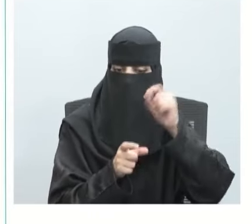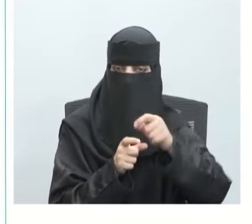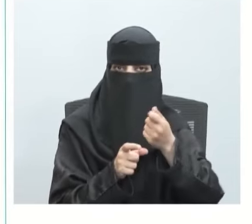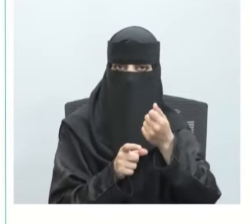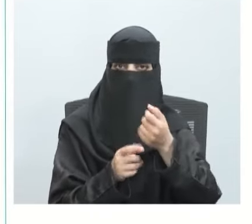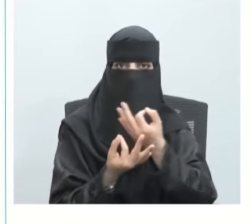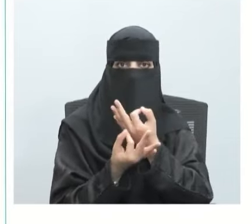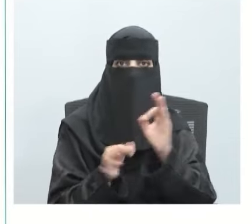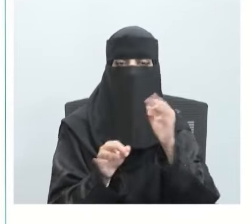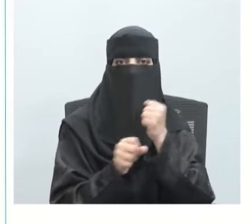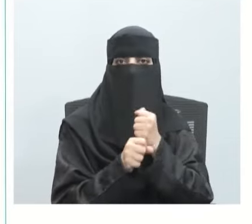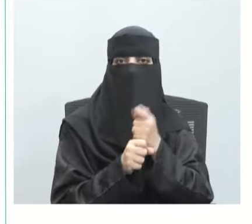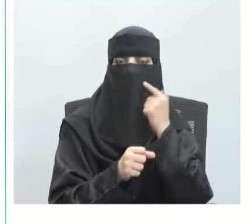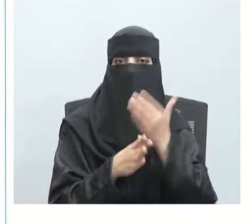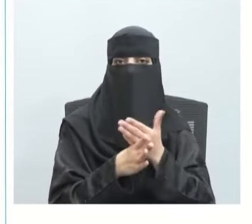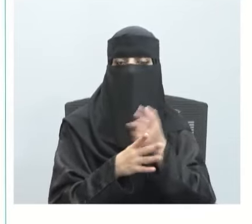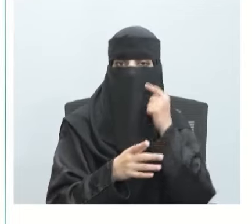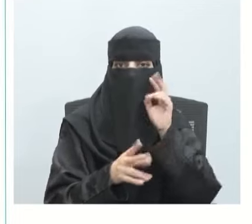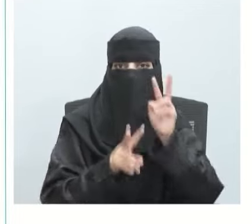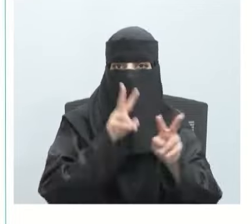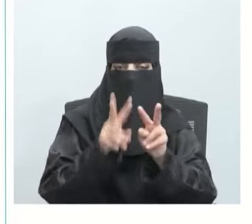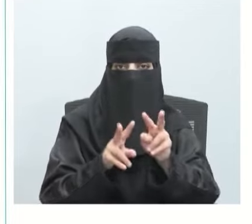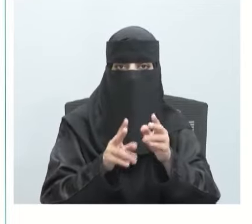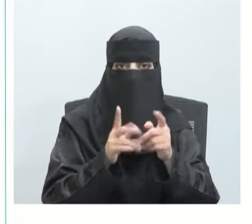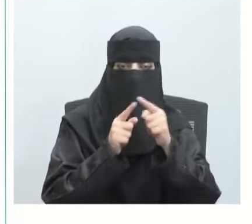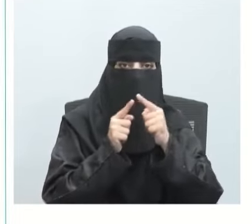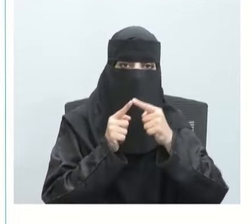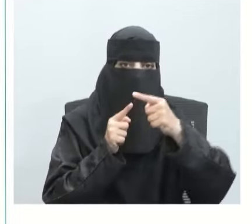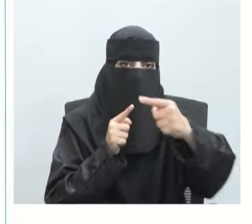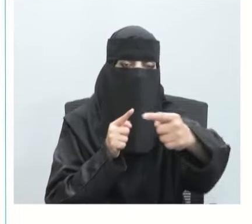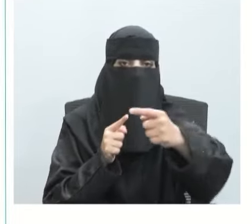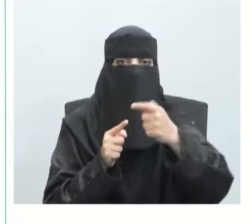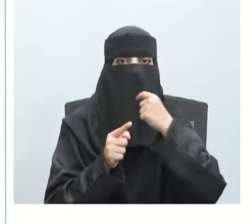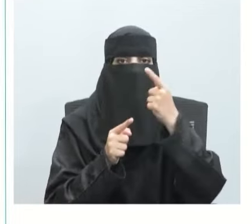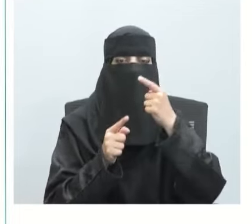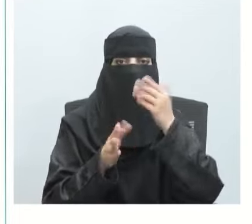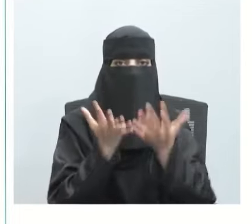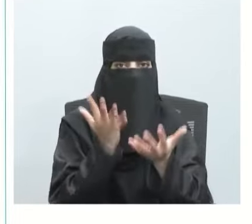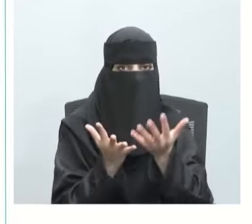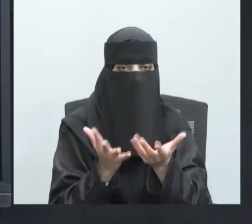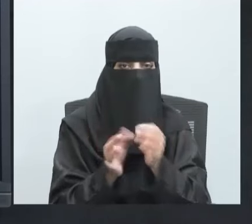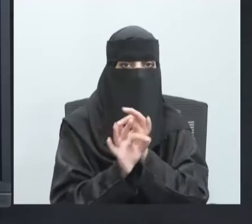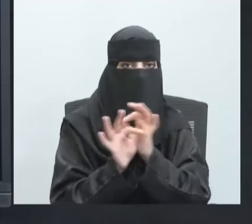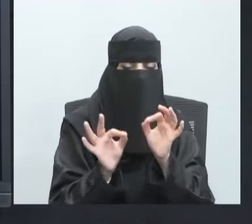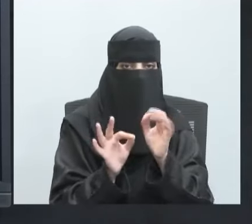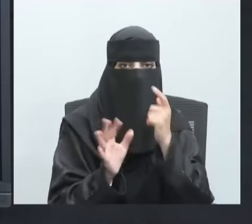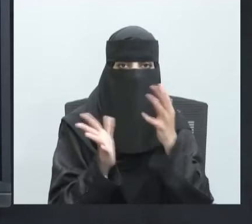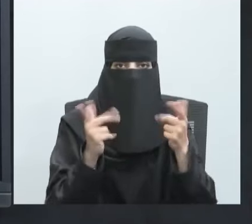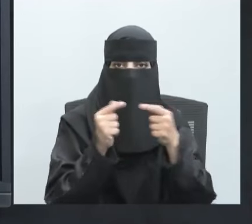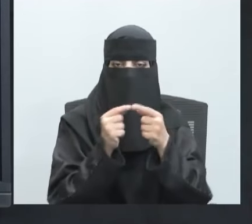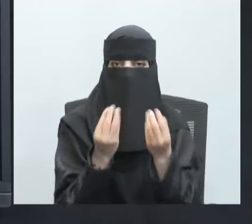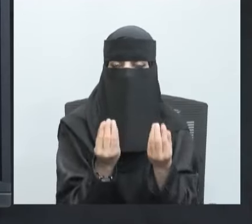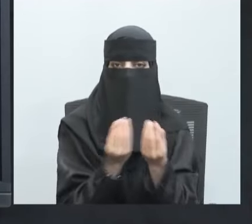المال بشكل كبير لانك ستنظر الى المال خلال سنه كامله وستواجه و يعني توائم